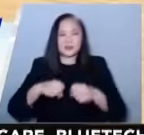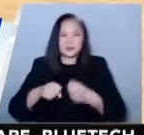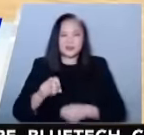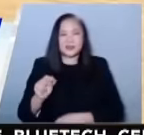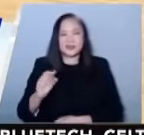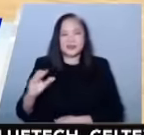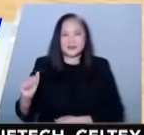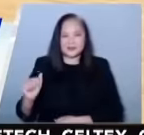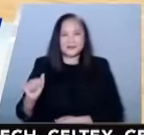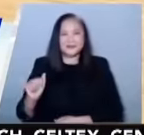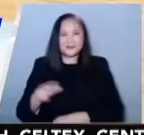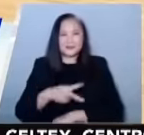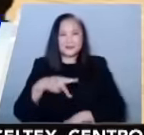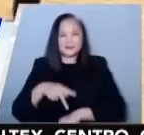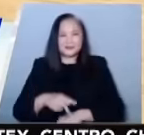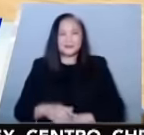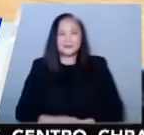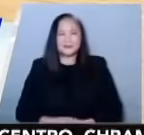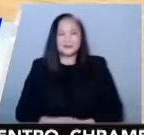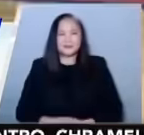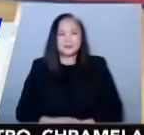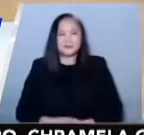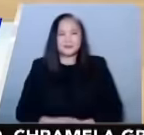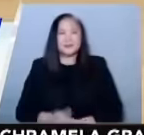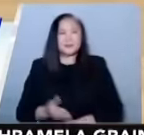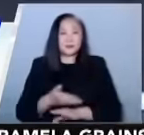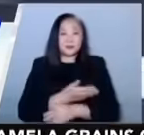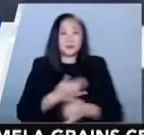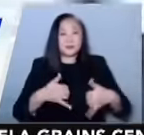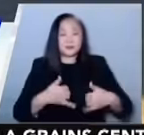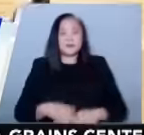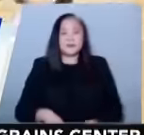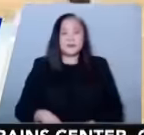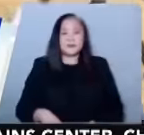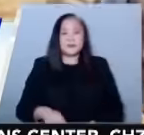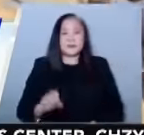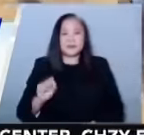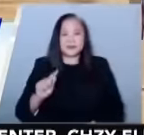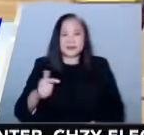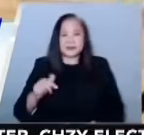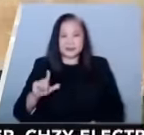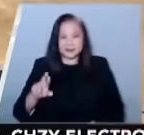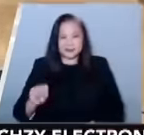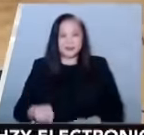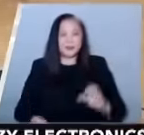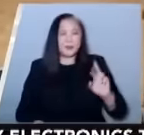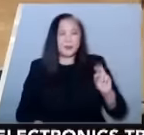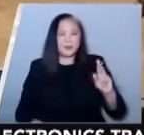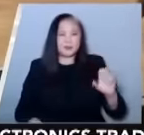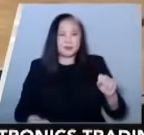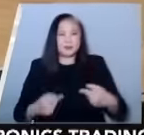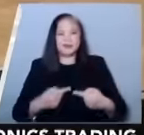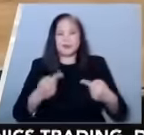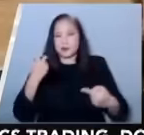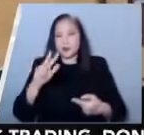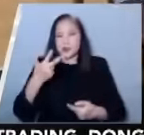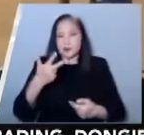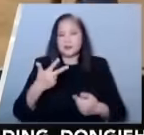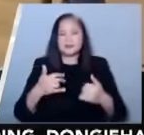yan, mag-aharap muna ang San Sebastian Staglets at Mapua Red Robins para sa Battle for Third.